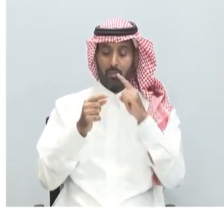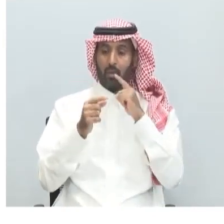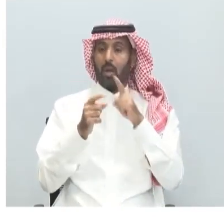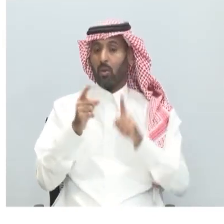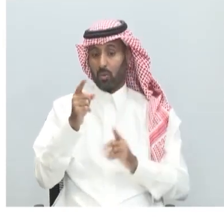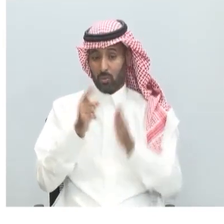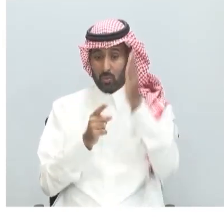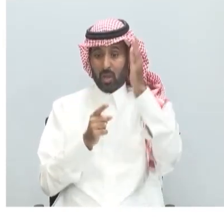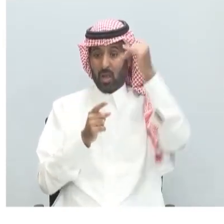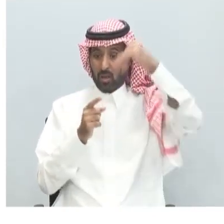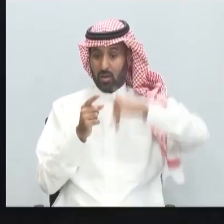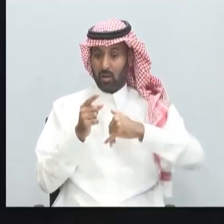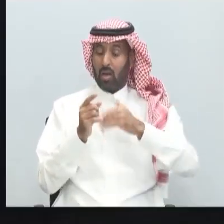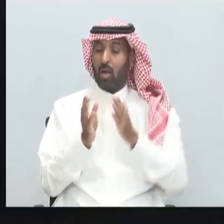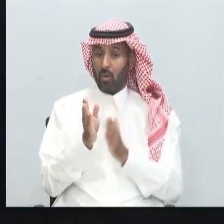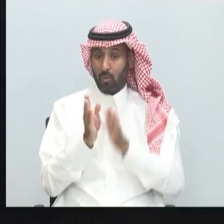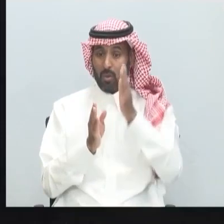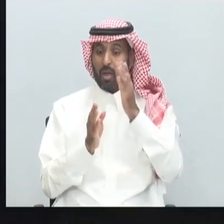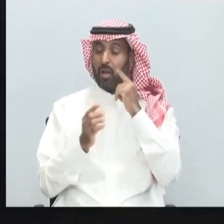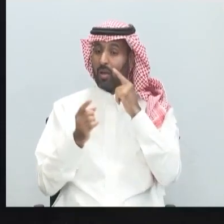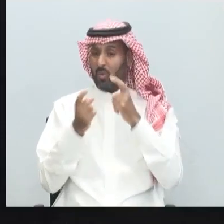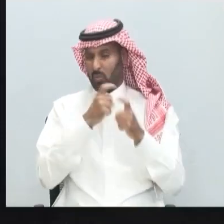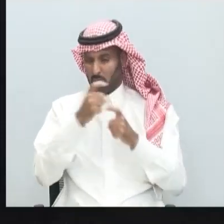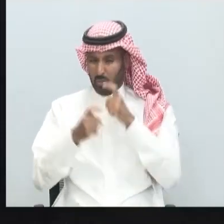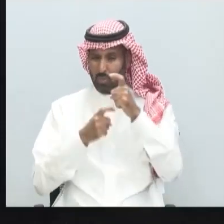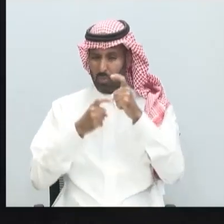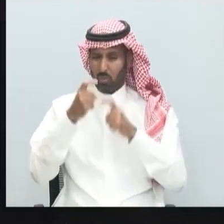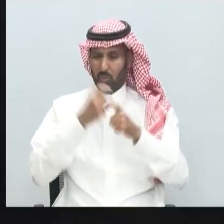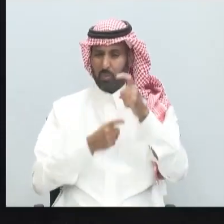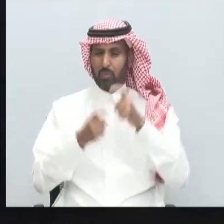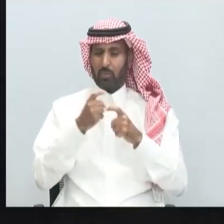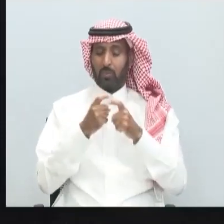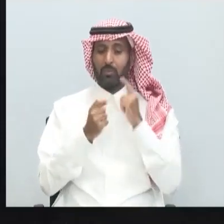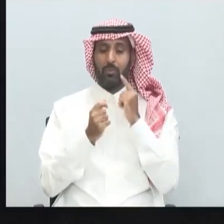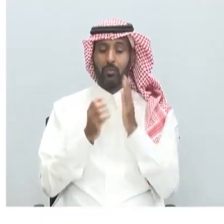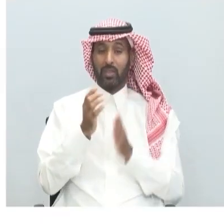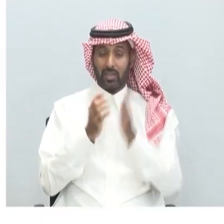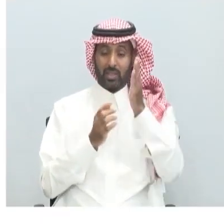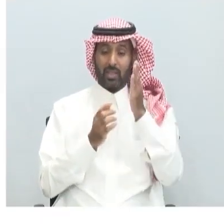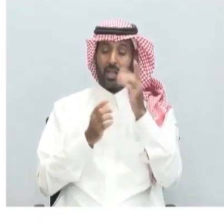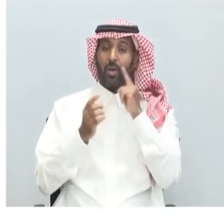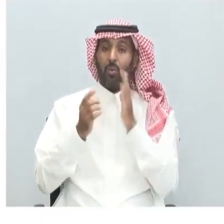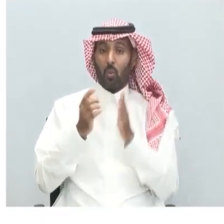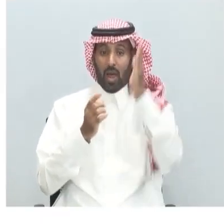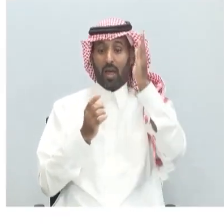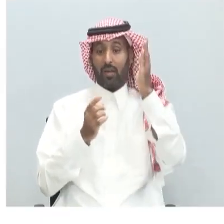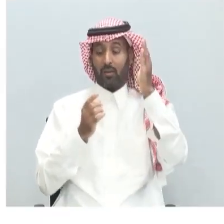باسهم الالكترونات تكون موجوده في داخل المربعات لاحظ معي سهم للاعلى وسهم للاسفل